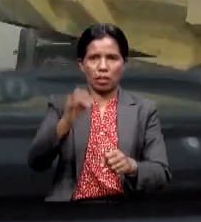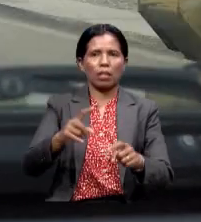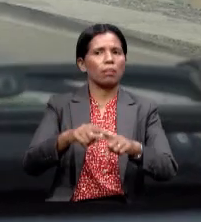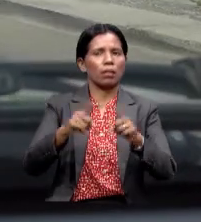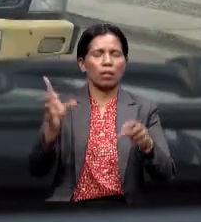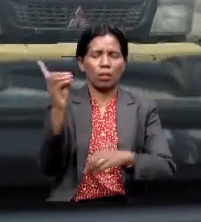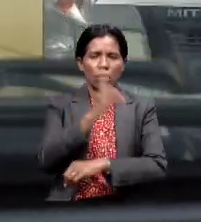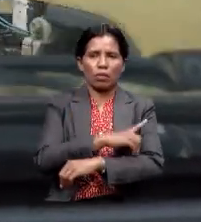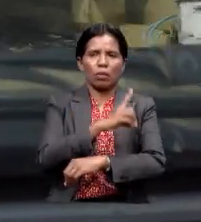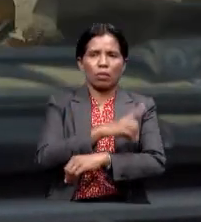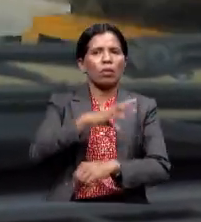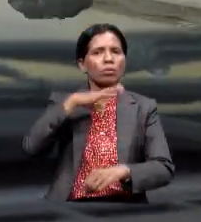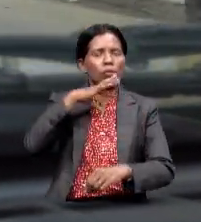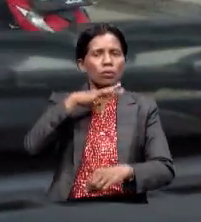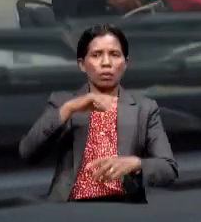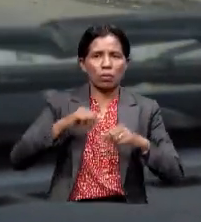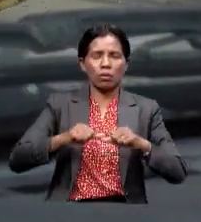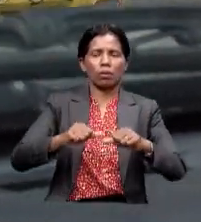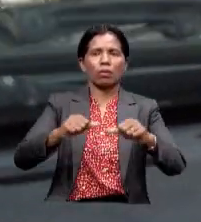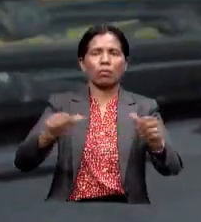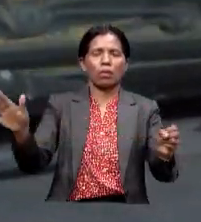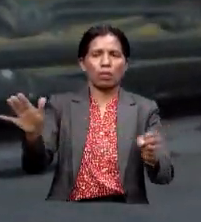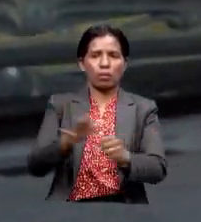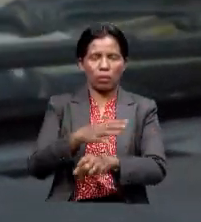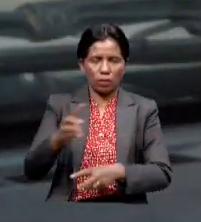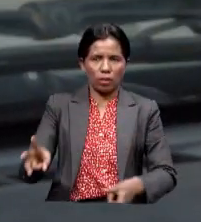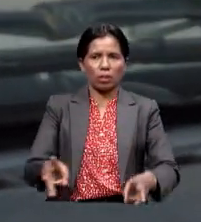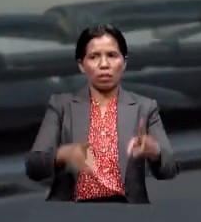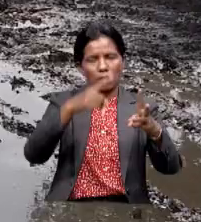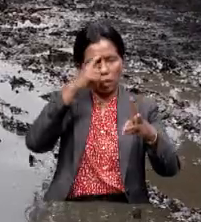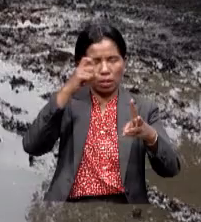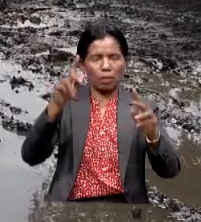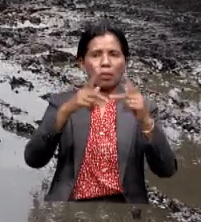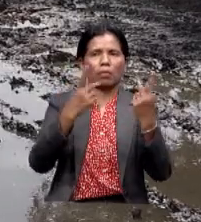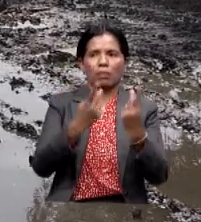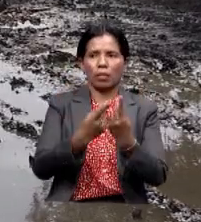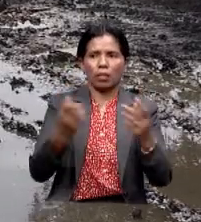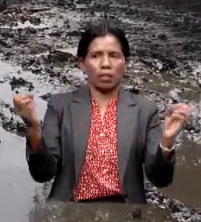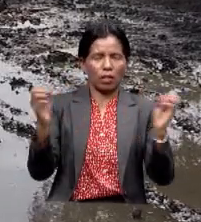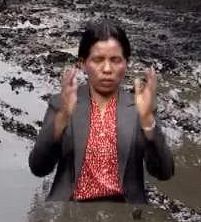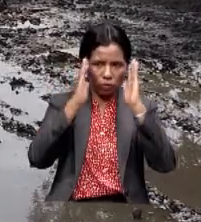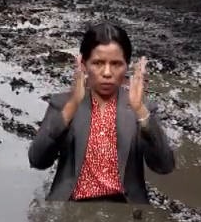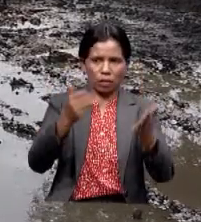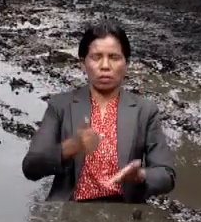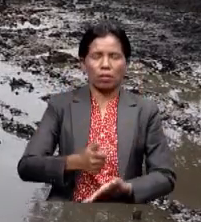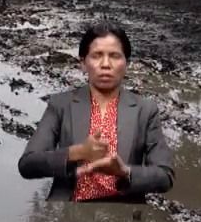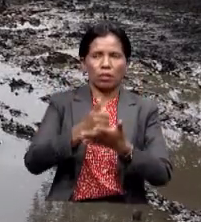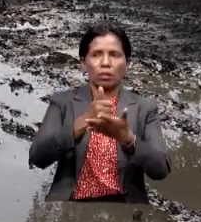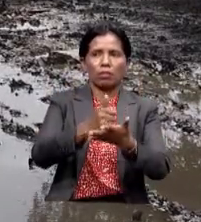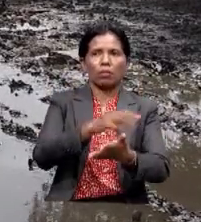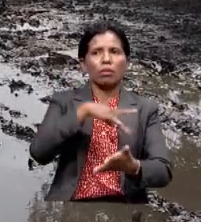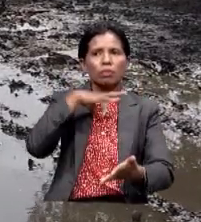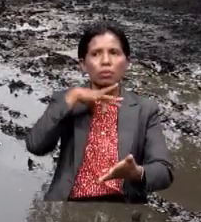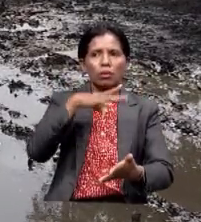loron ba loron lisu continua na mkari iha estrada público tamba Companhia Balun la iha seriedade atu halu estamba